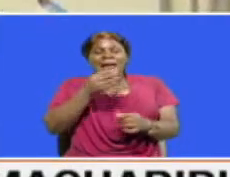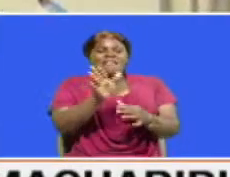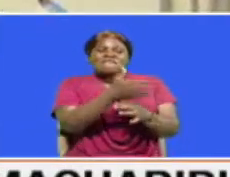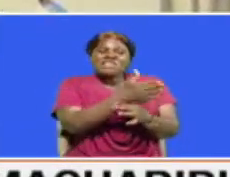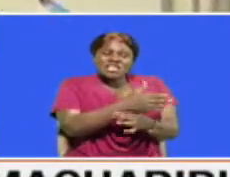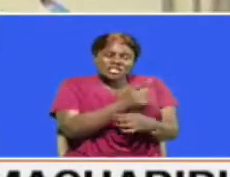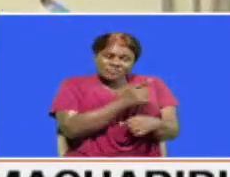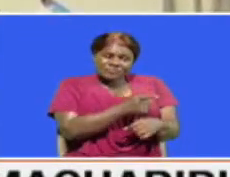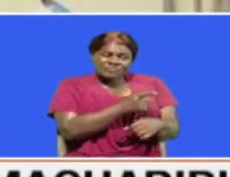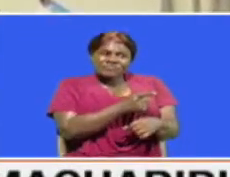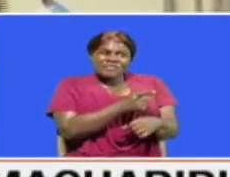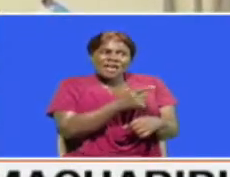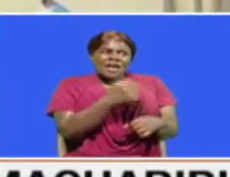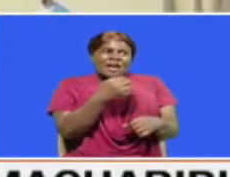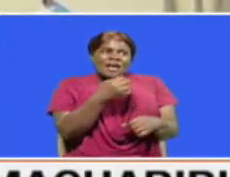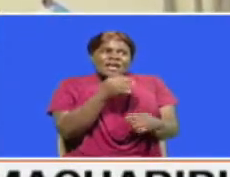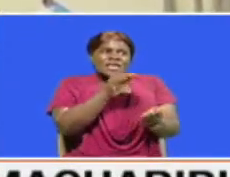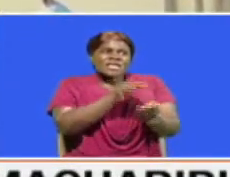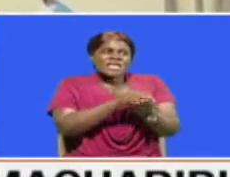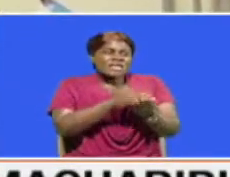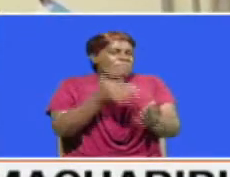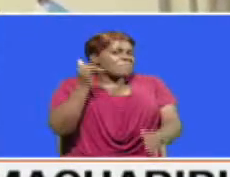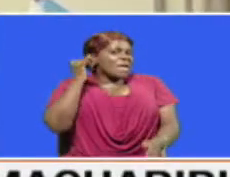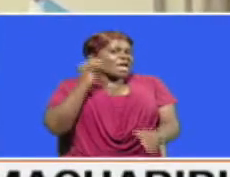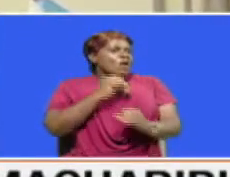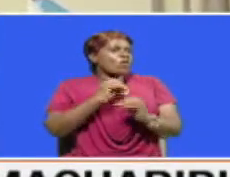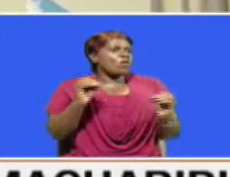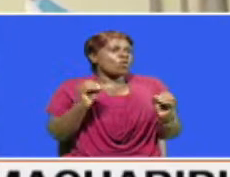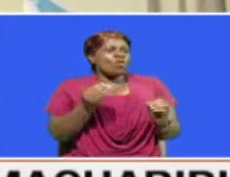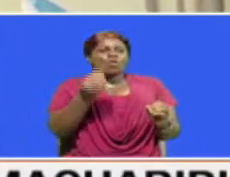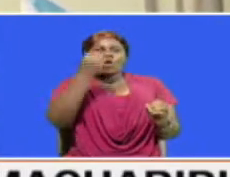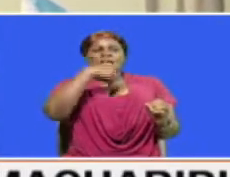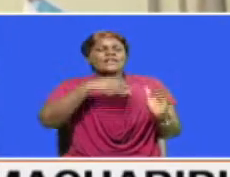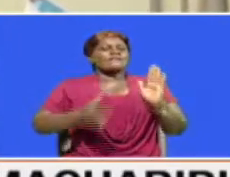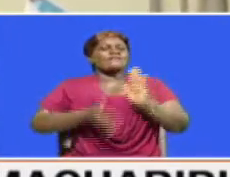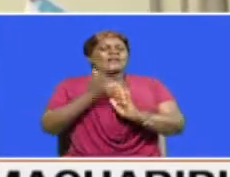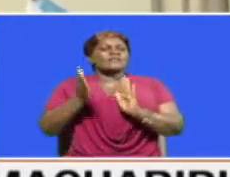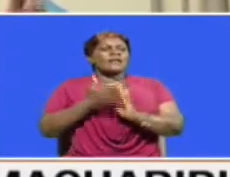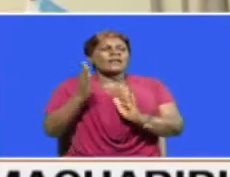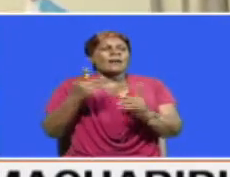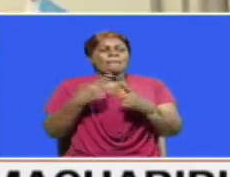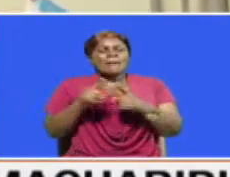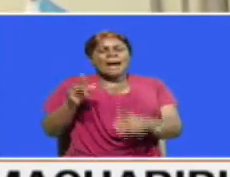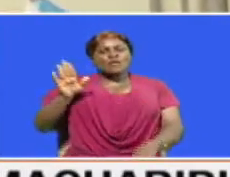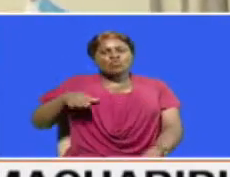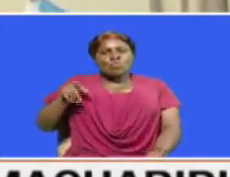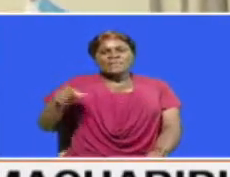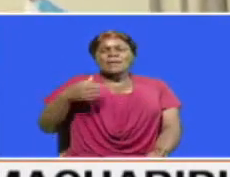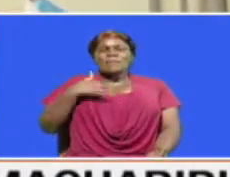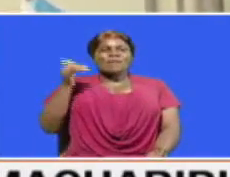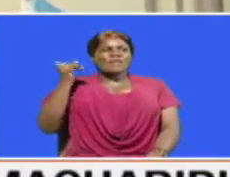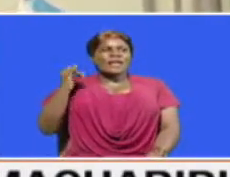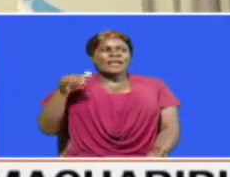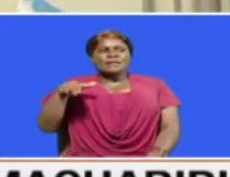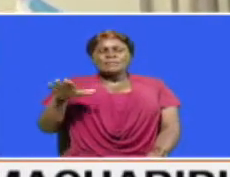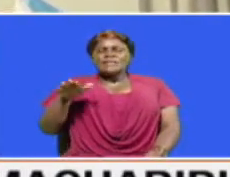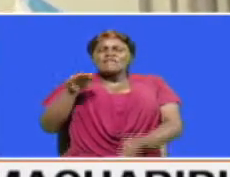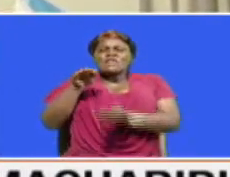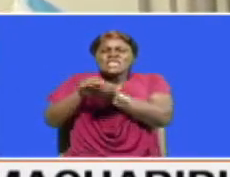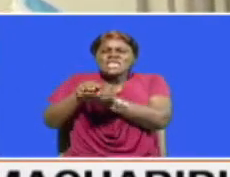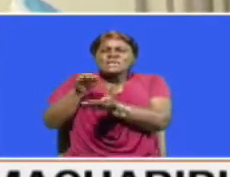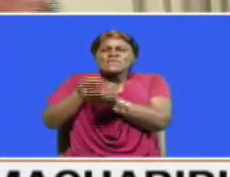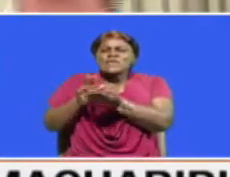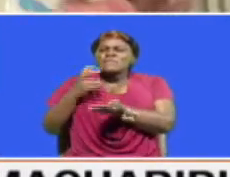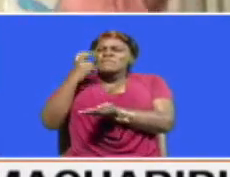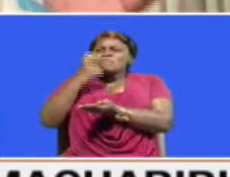kiume huwa haziweki, hazibebi mayai, kwa hivyo zinakula haraka sana. Ya kike wakati iko na mayai, inamaanisha kwamba iweke mayai